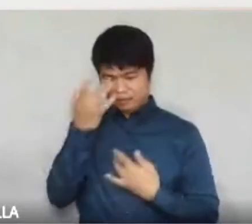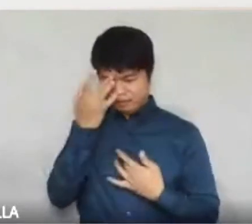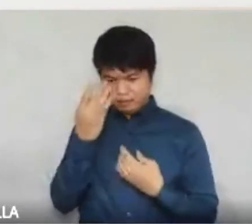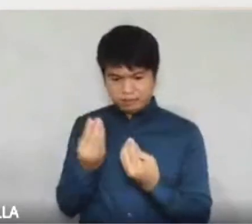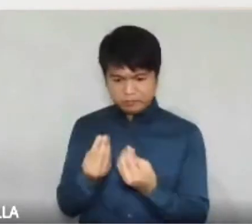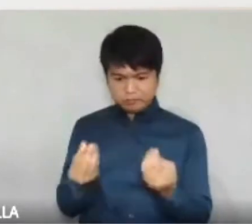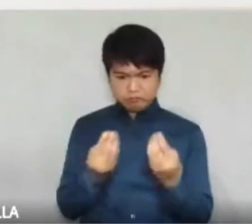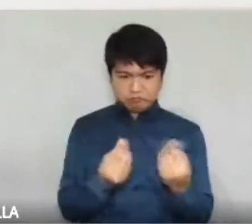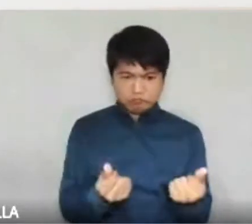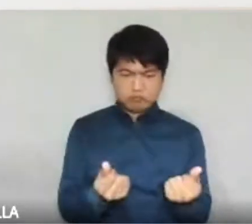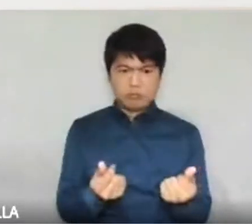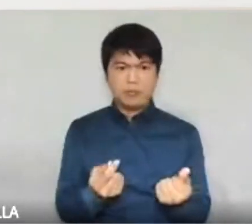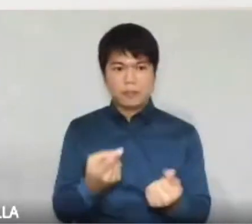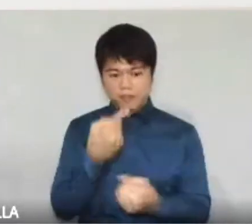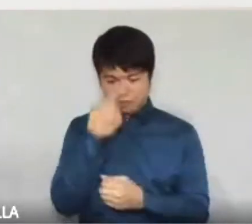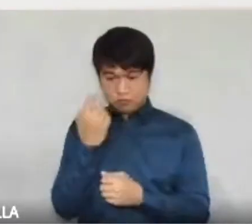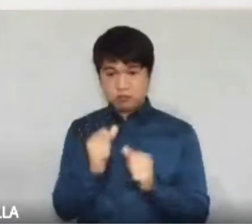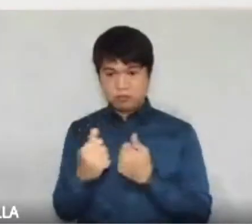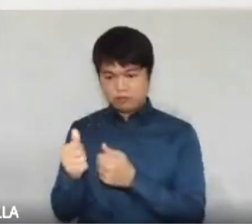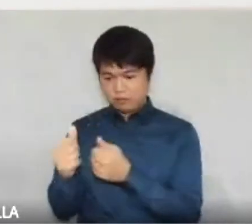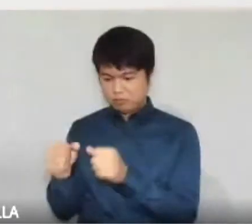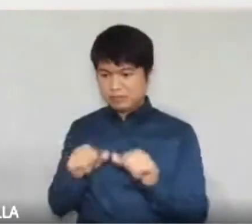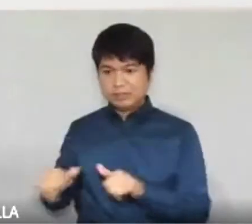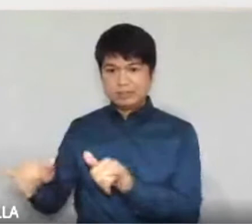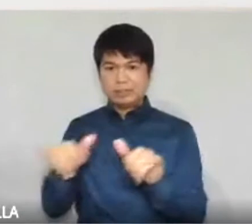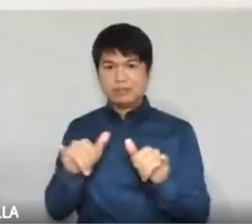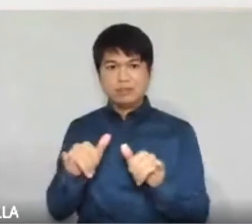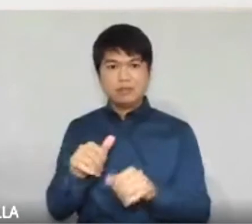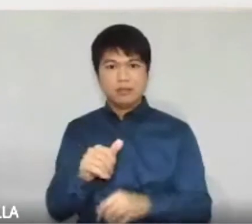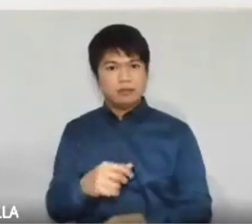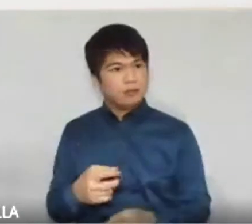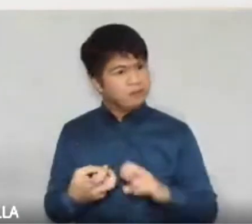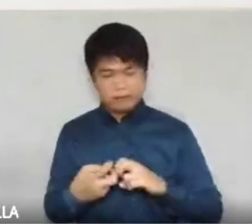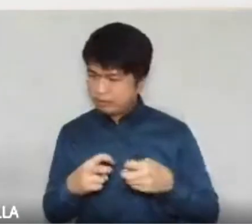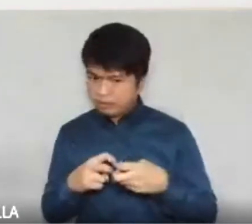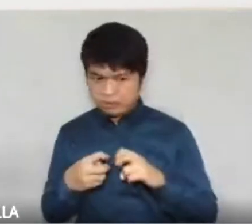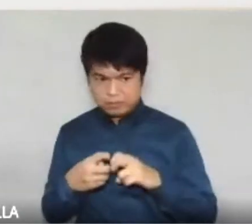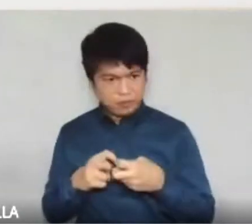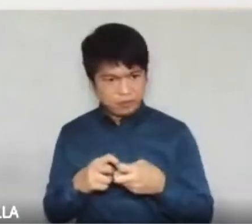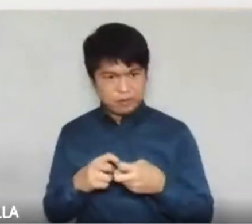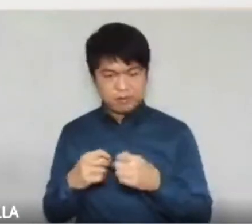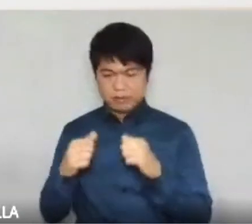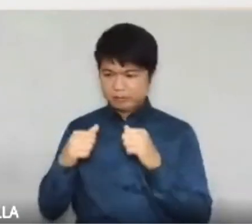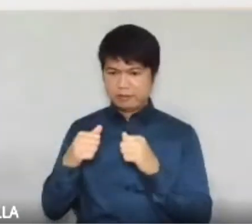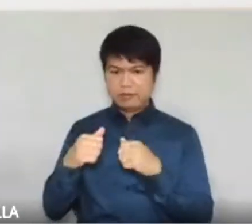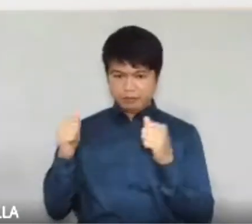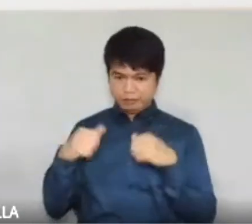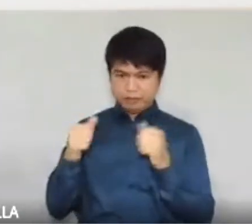Dahil sa pagsunod sa standards, hindi na problema ang pagkakaintindihan ng mga system.